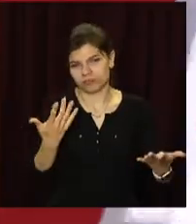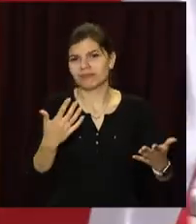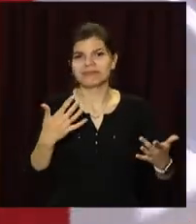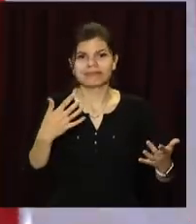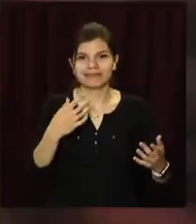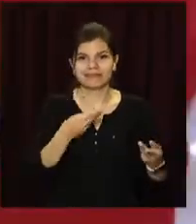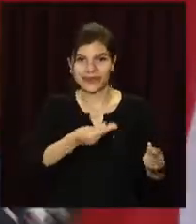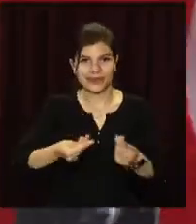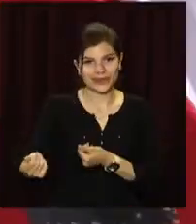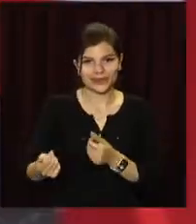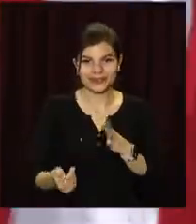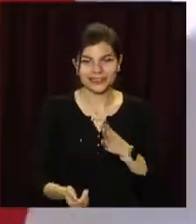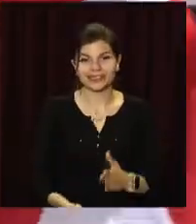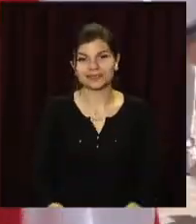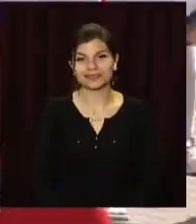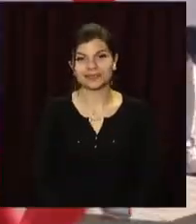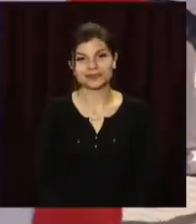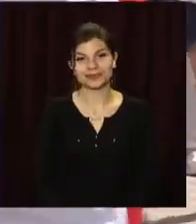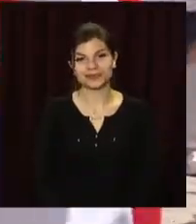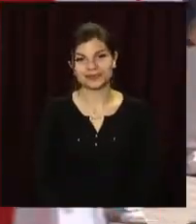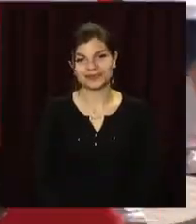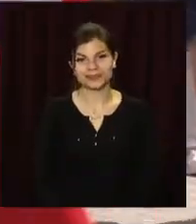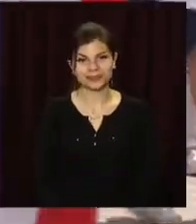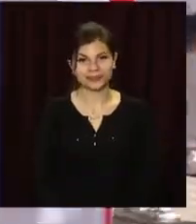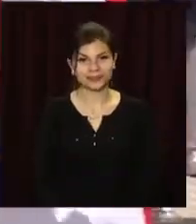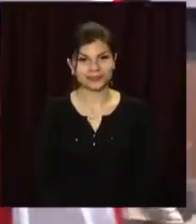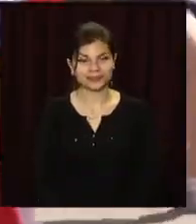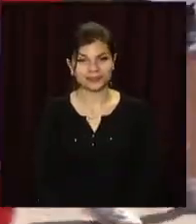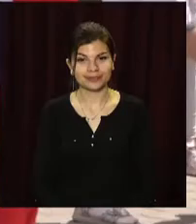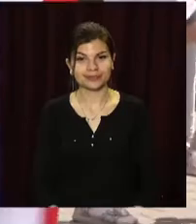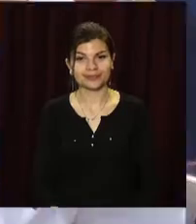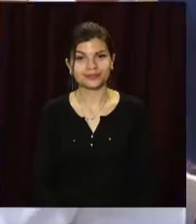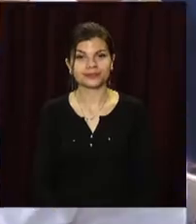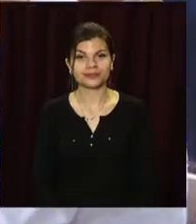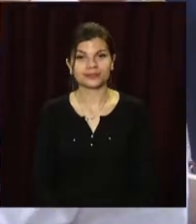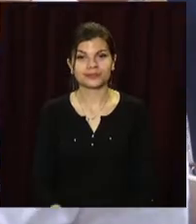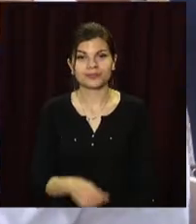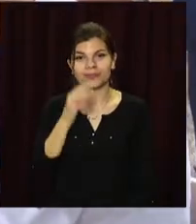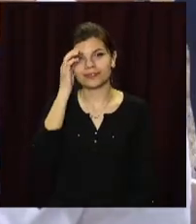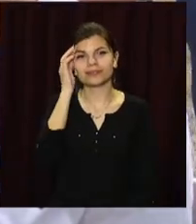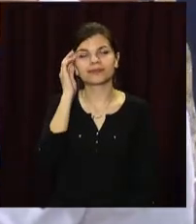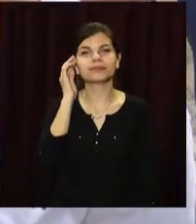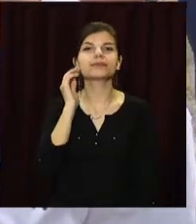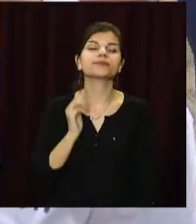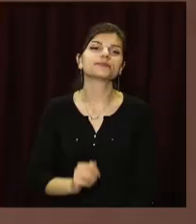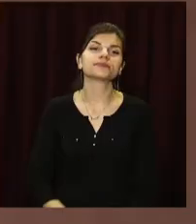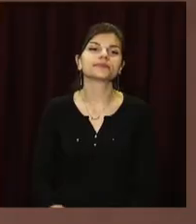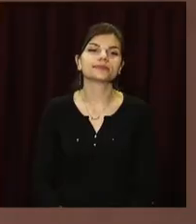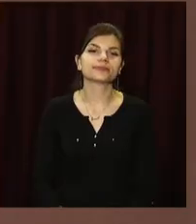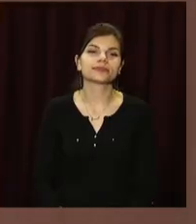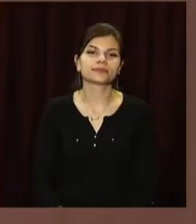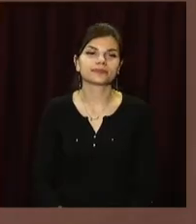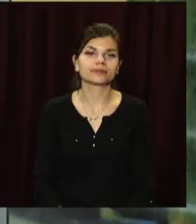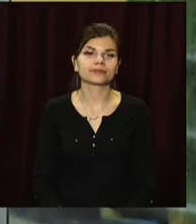Я Галина Ізмайлова, Сергій Язовських, Open News,